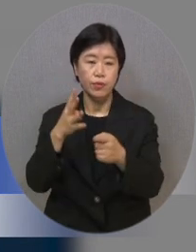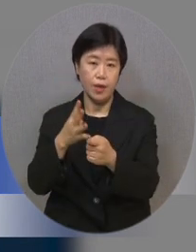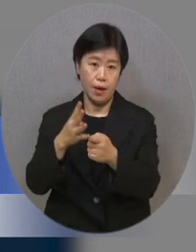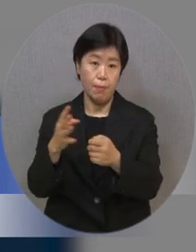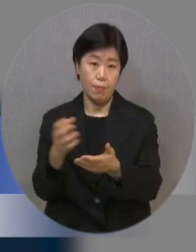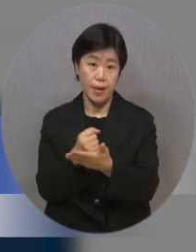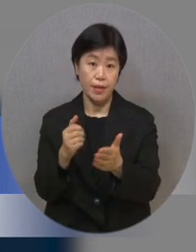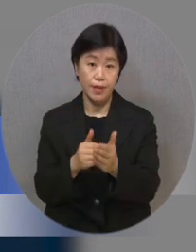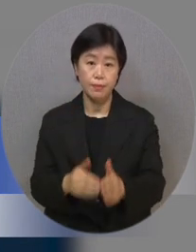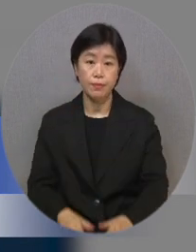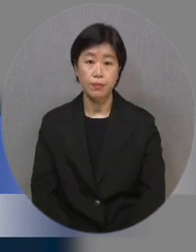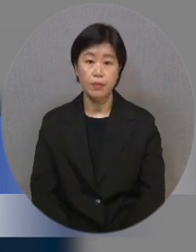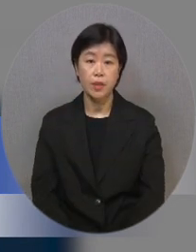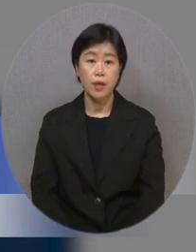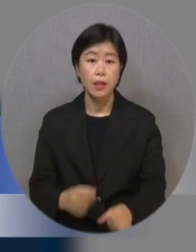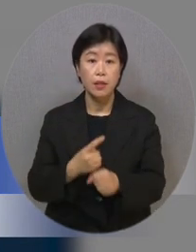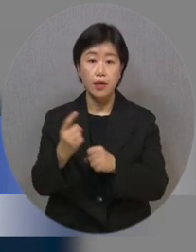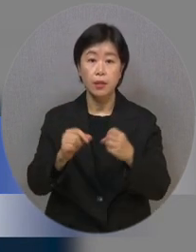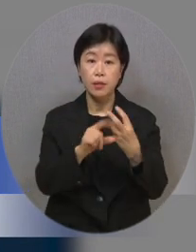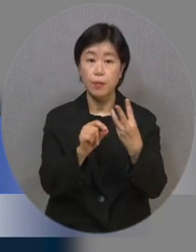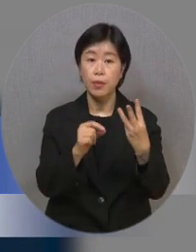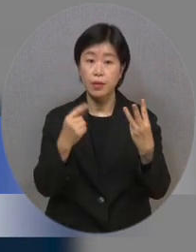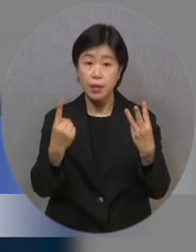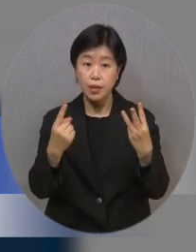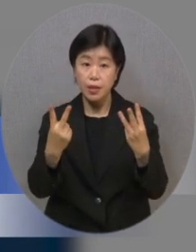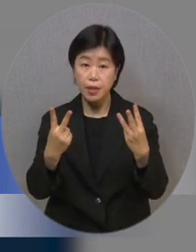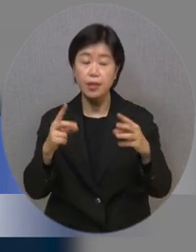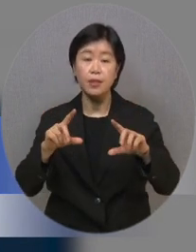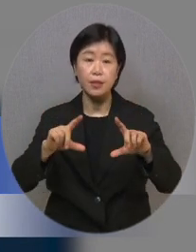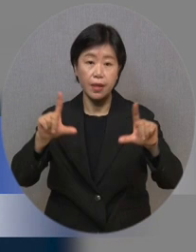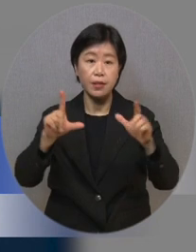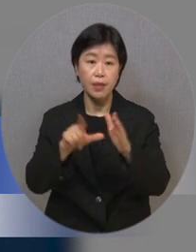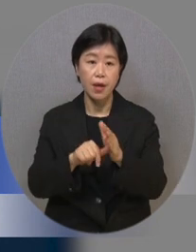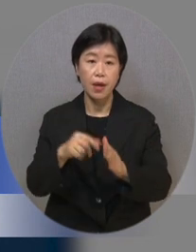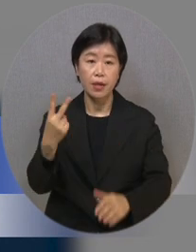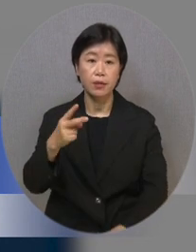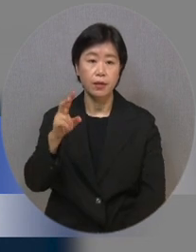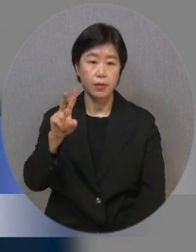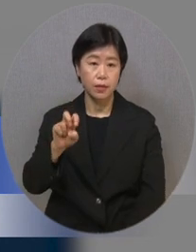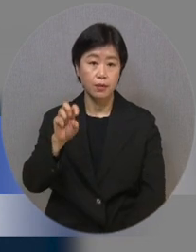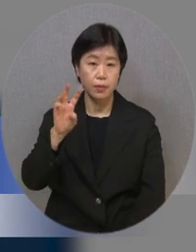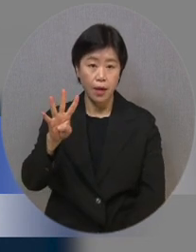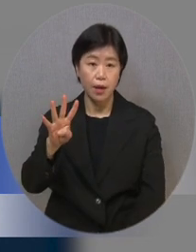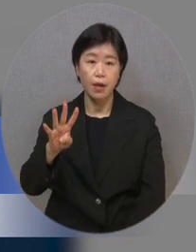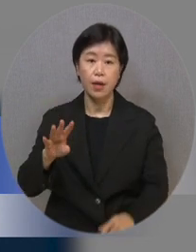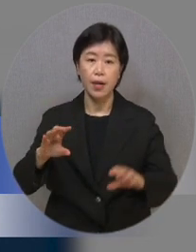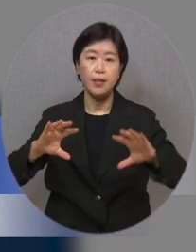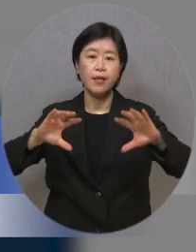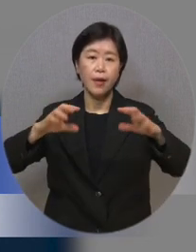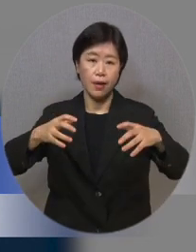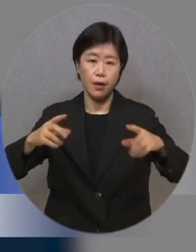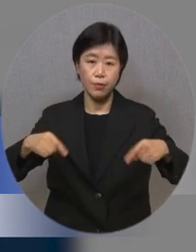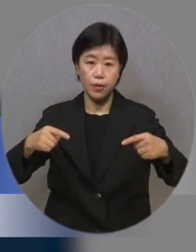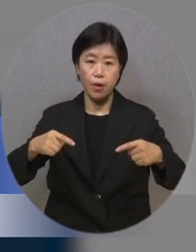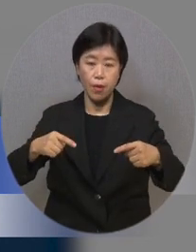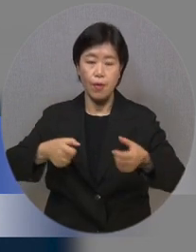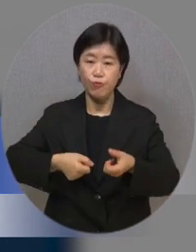2일에는 강원도 강릉에서 2024 세계 휠체 컬링 선수권 대회가 개최될